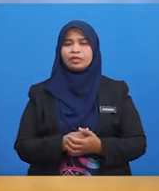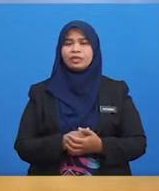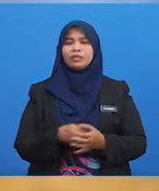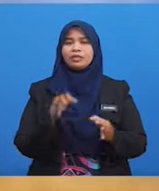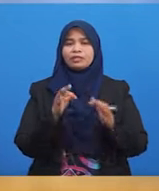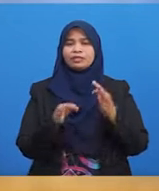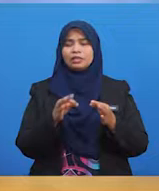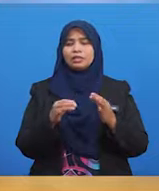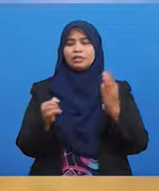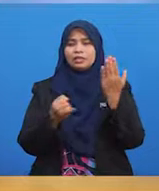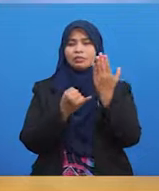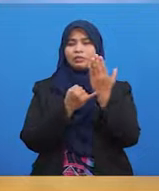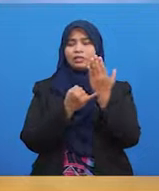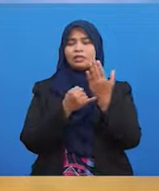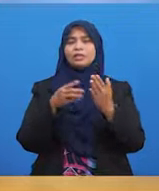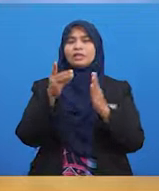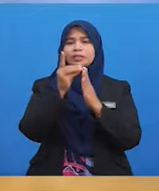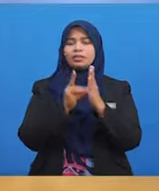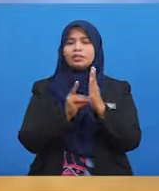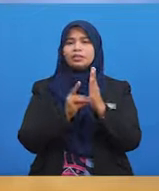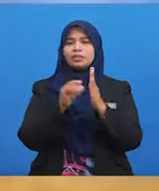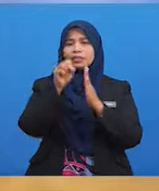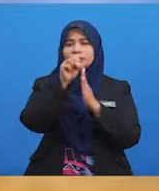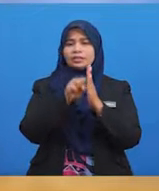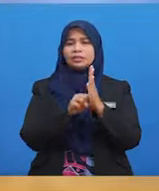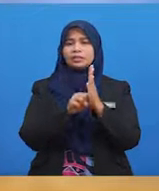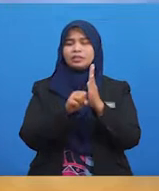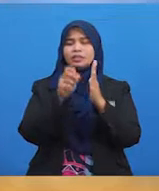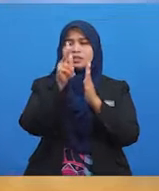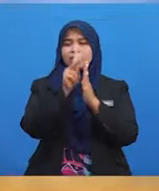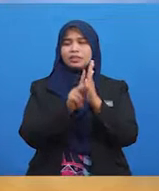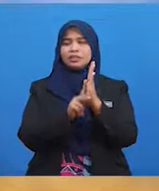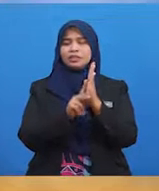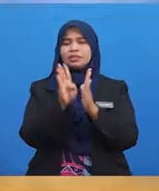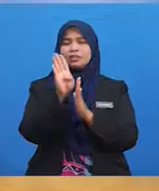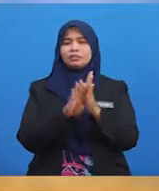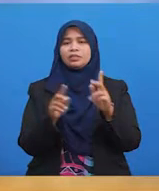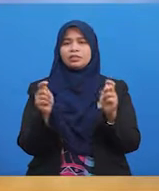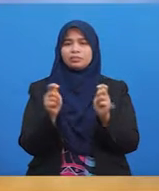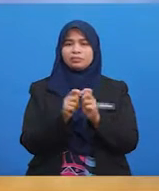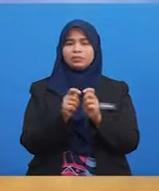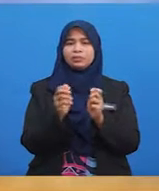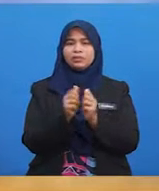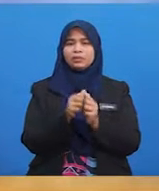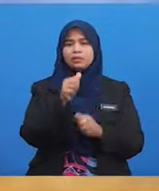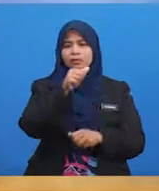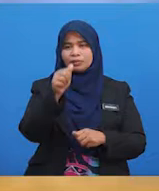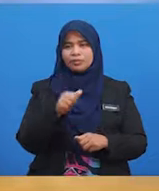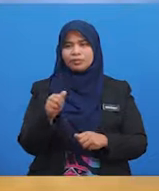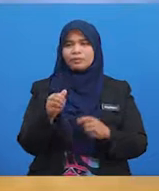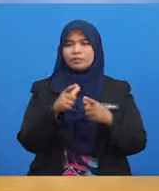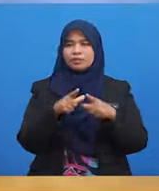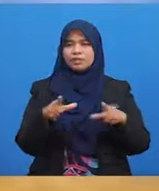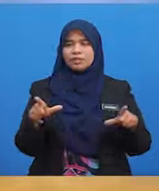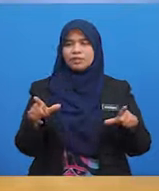Sekiranya imbuhan di, se, ke bertemu dengan